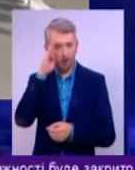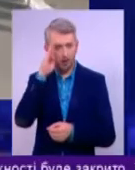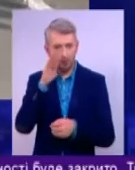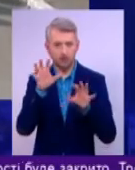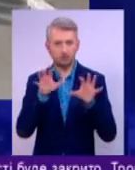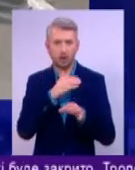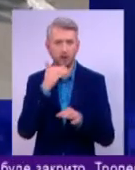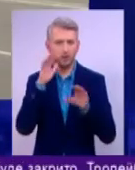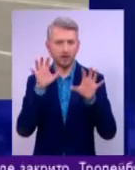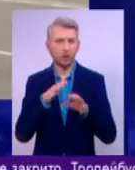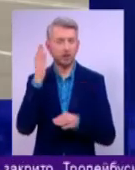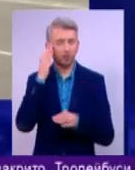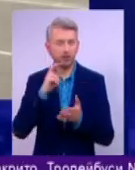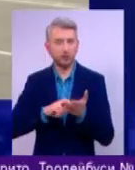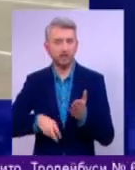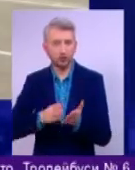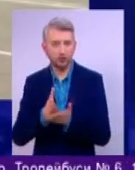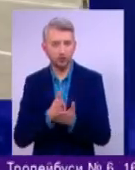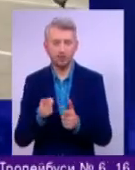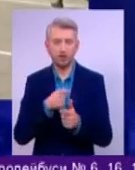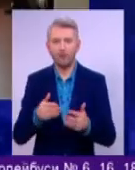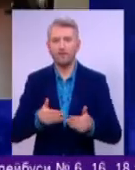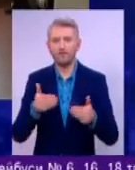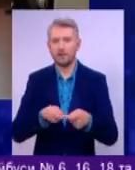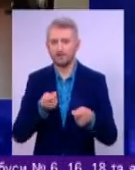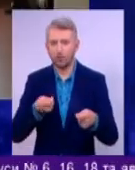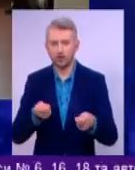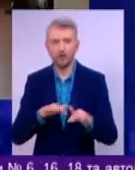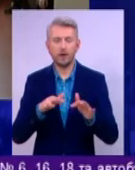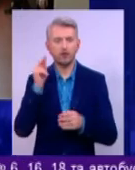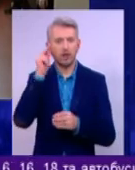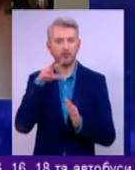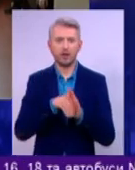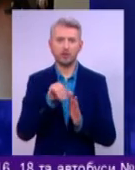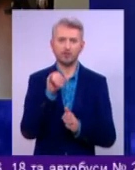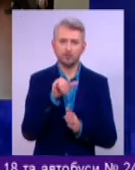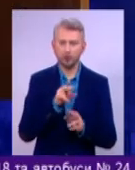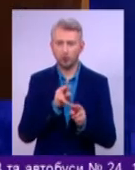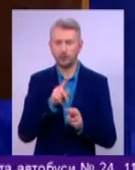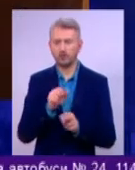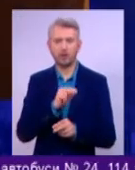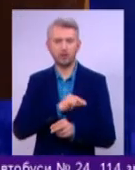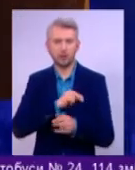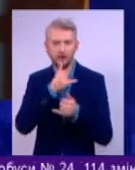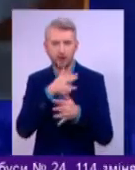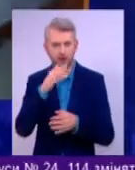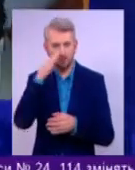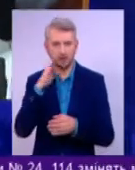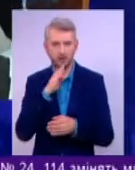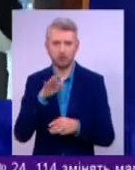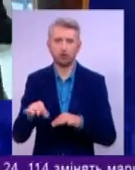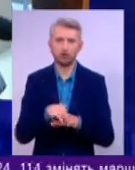законних способів уникнути служби або принаймні її відстрочити. У разі навчання у виші, догляду за непрацездатними батьками, дружиною